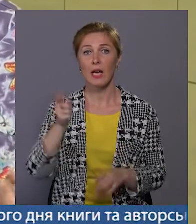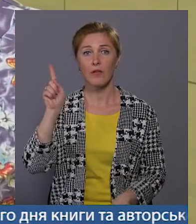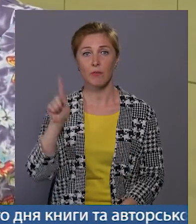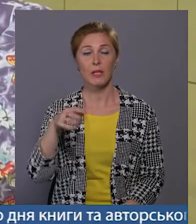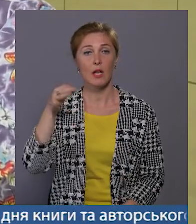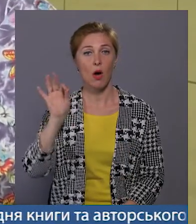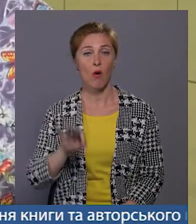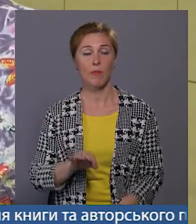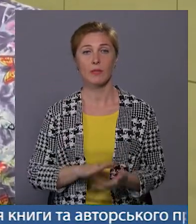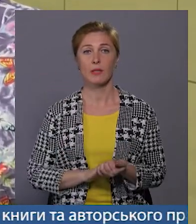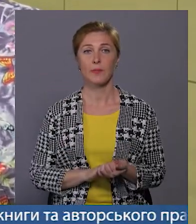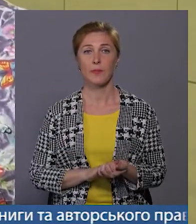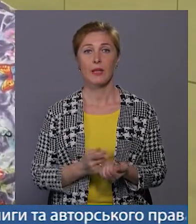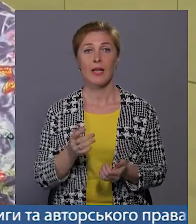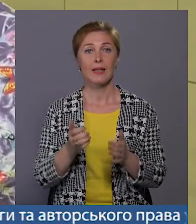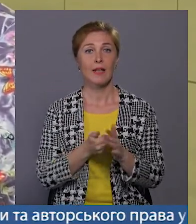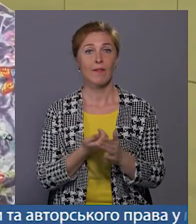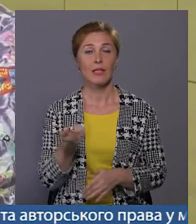вистачає того, що...